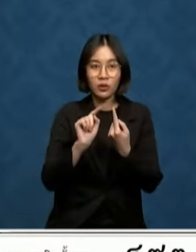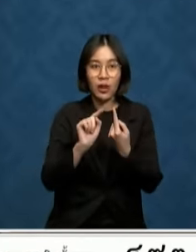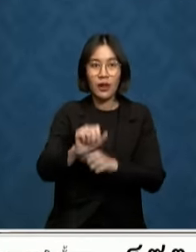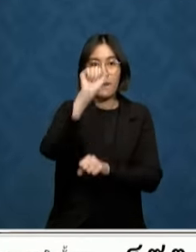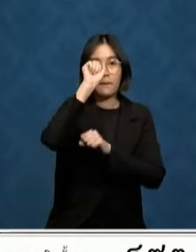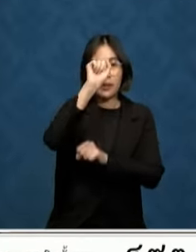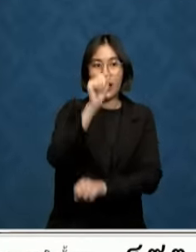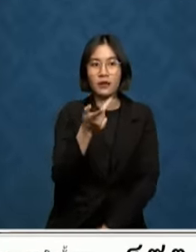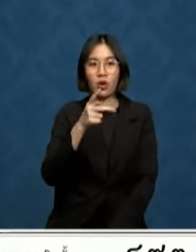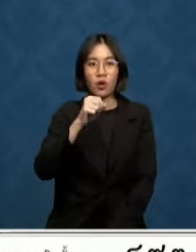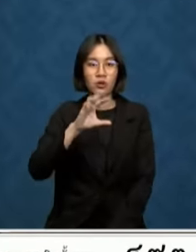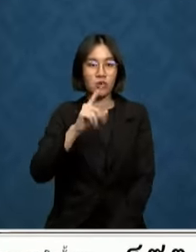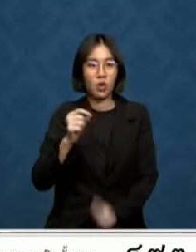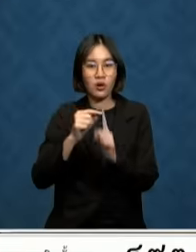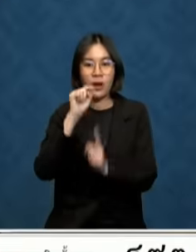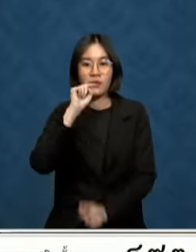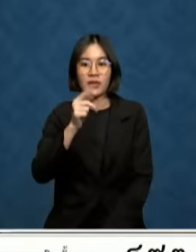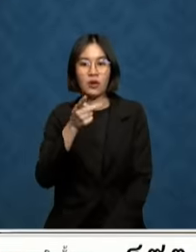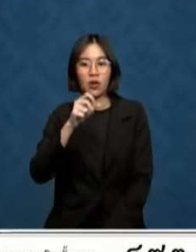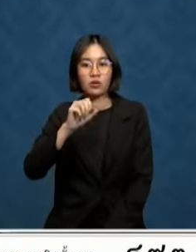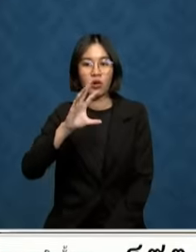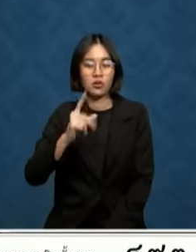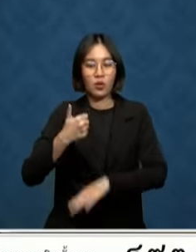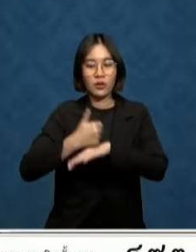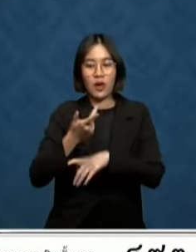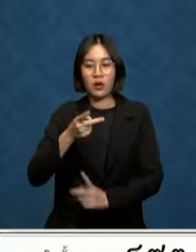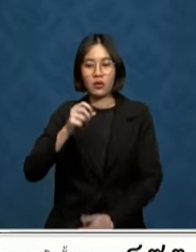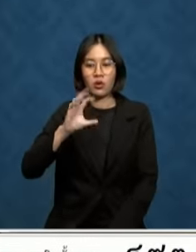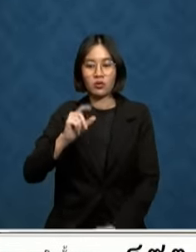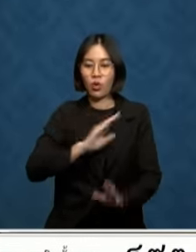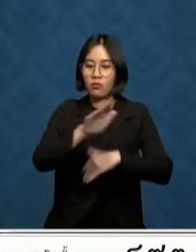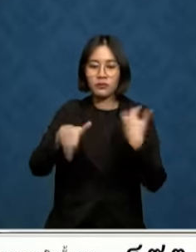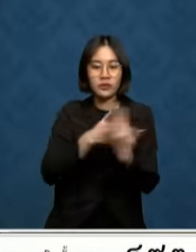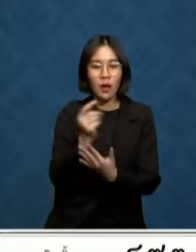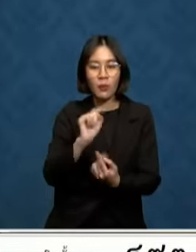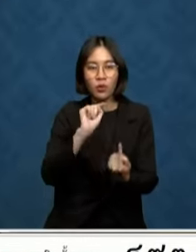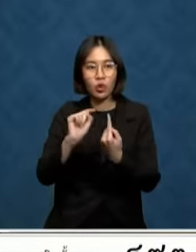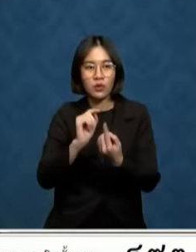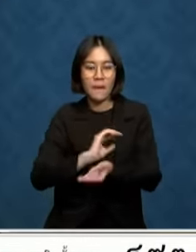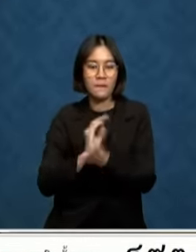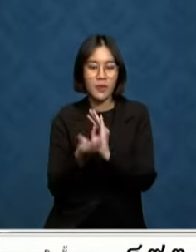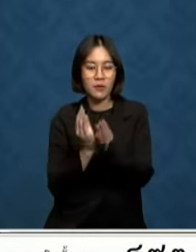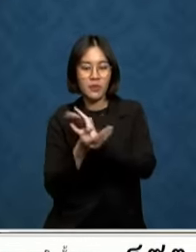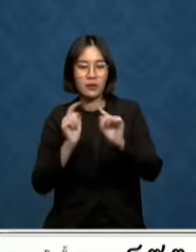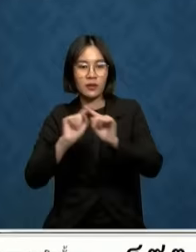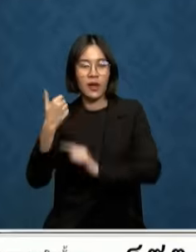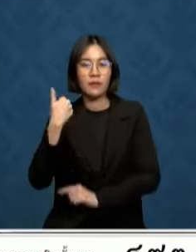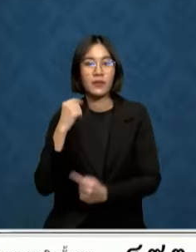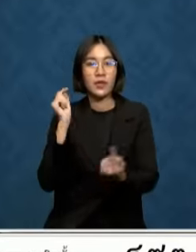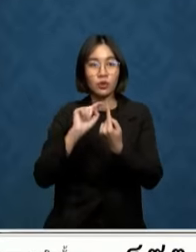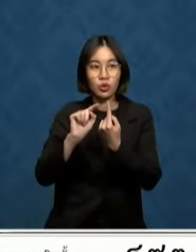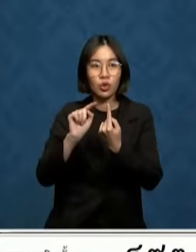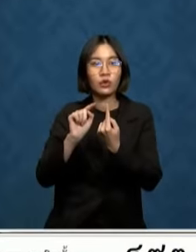ประกาศคอสช. คำสั่งคอสช. คำสงหวหนาคอสช.สิงเหล่านี้ได้นำไปสู่ความเปลี่ยนแลงหลายอย่างไม่วาจะเป